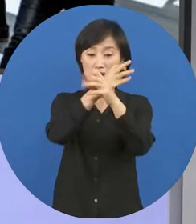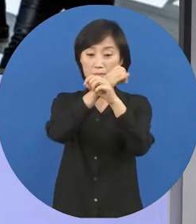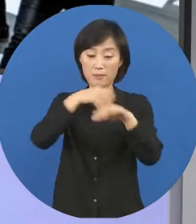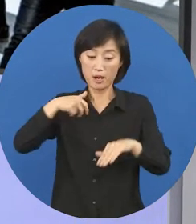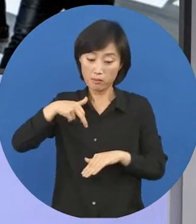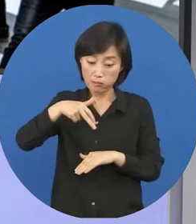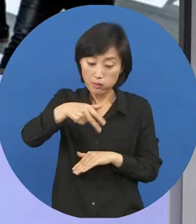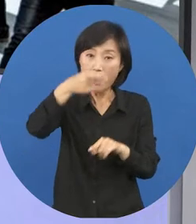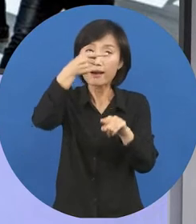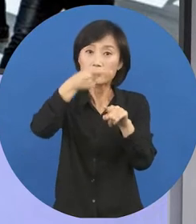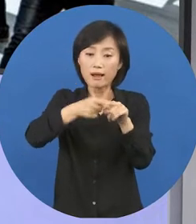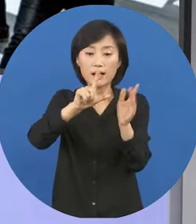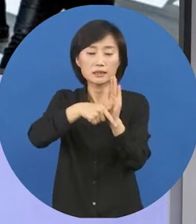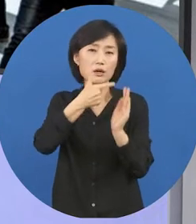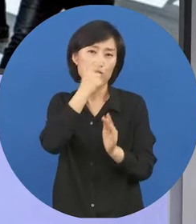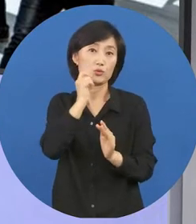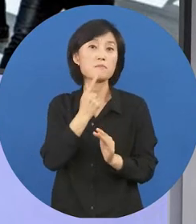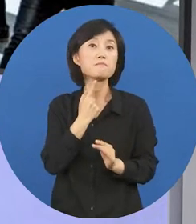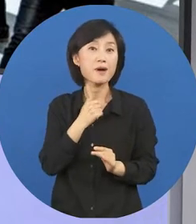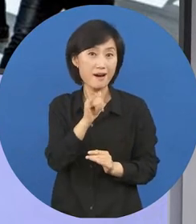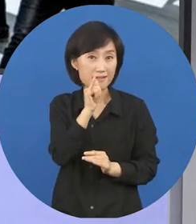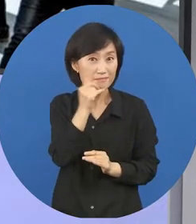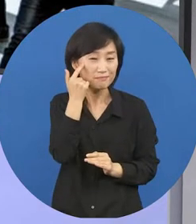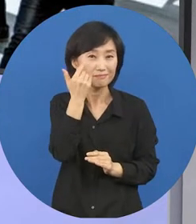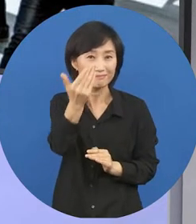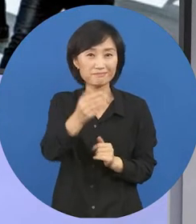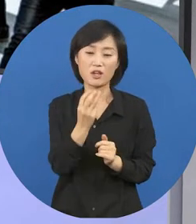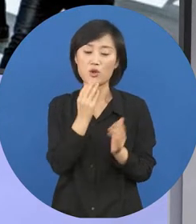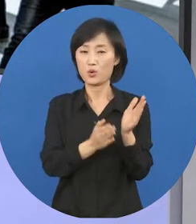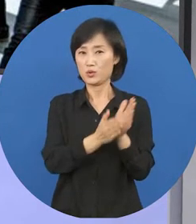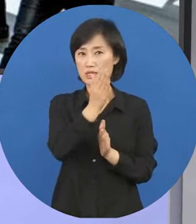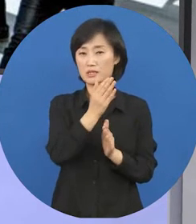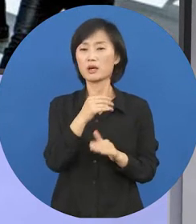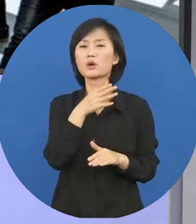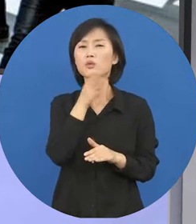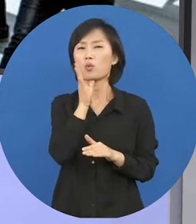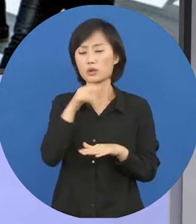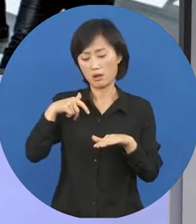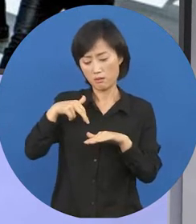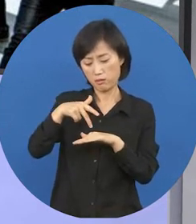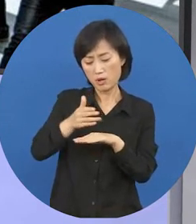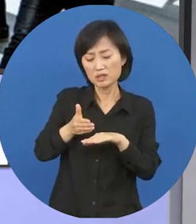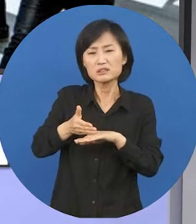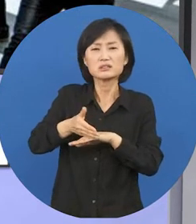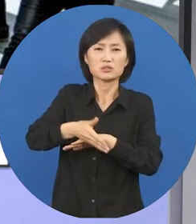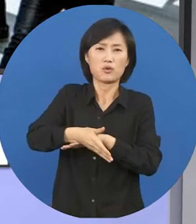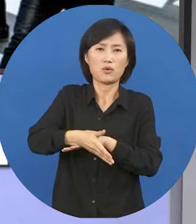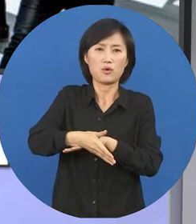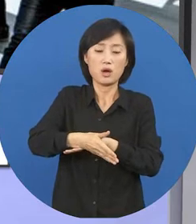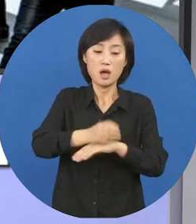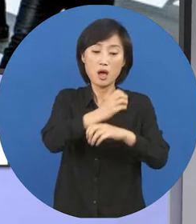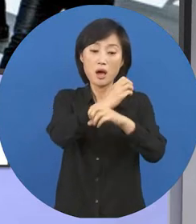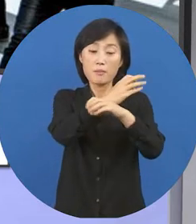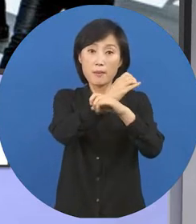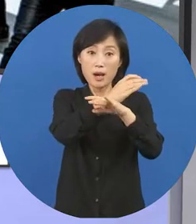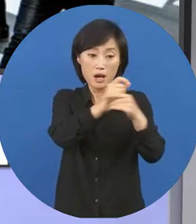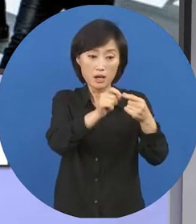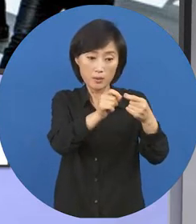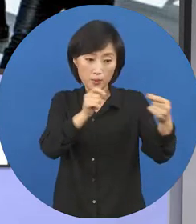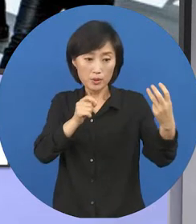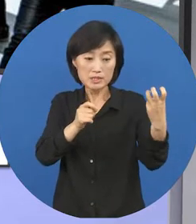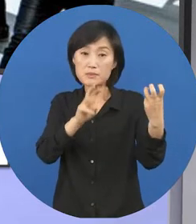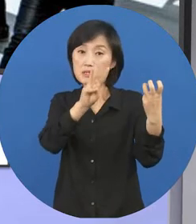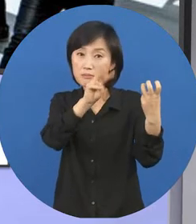시간이 모자란 적 있으시죠 서울시에서는 노인의 보행 속도 등을 고려해 횡단보도 30m 기준으로